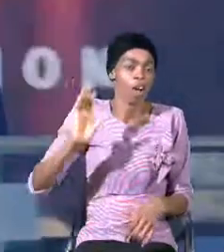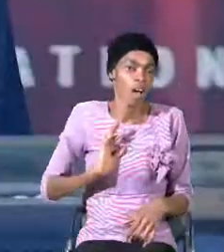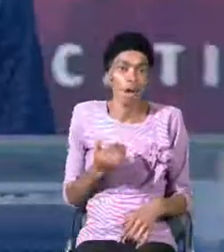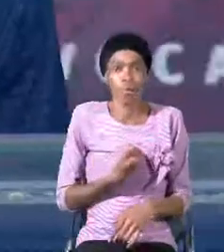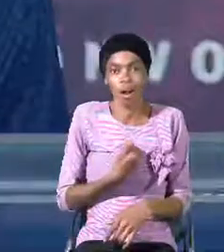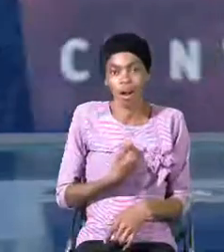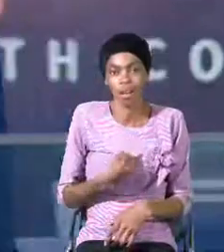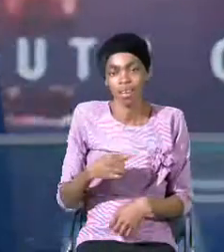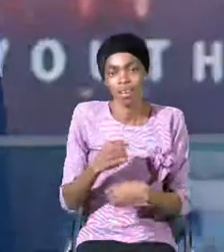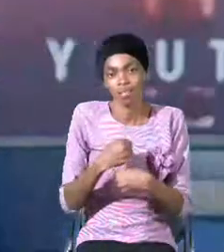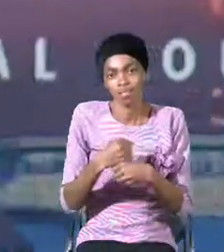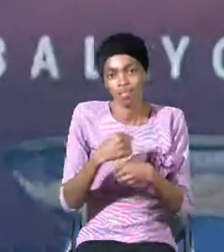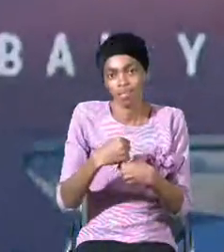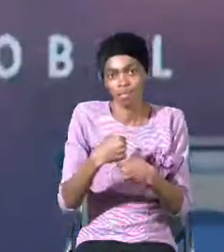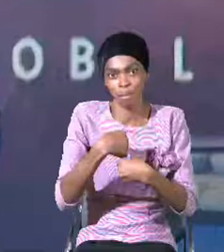veux